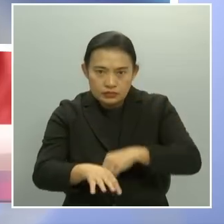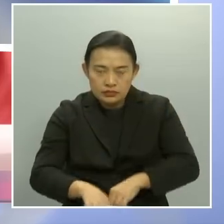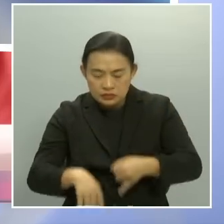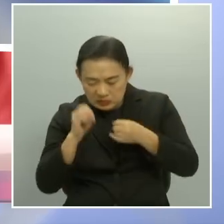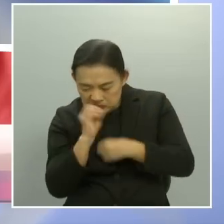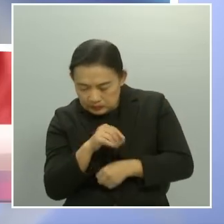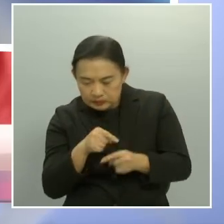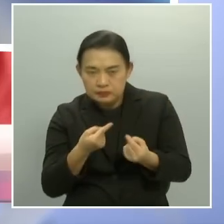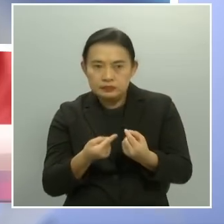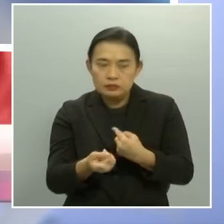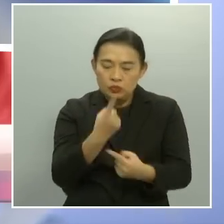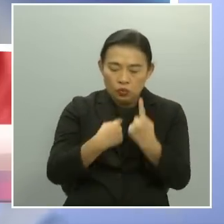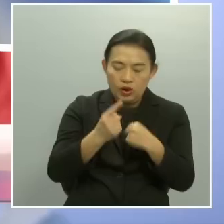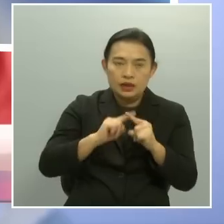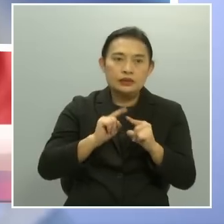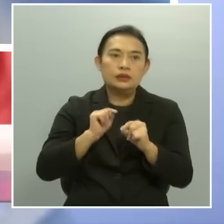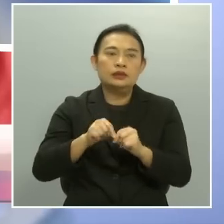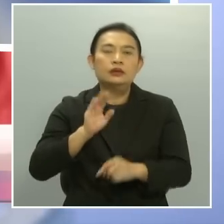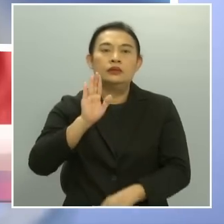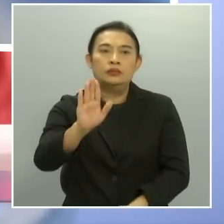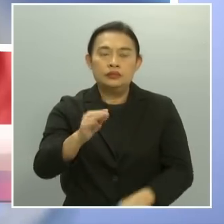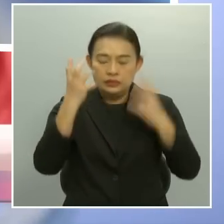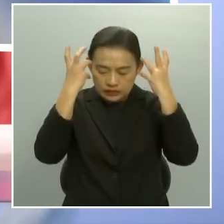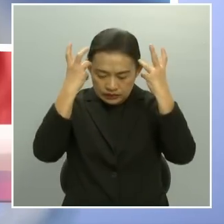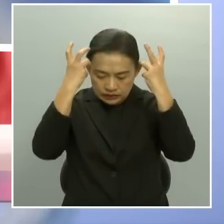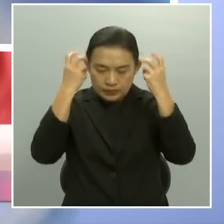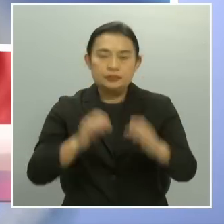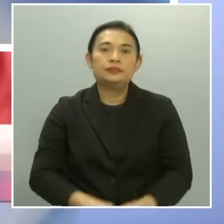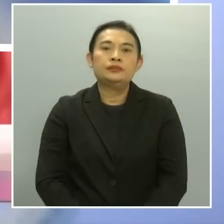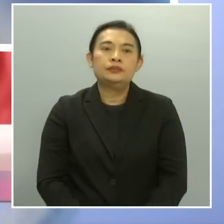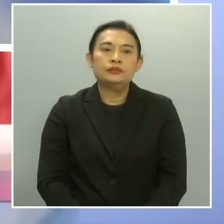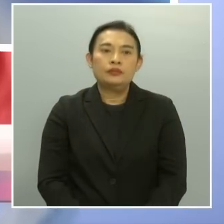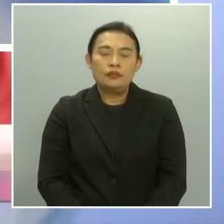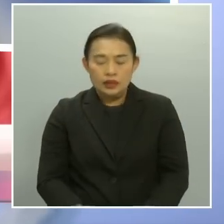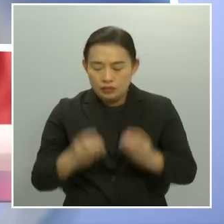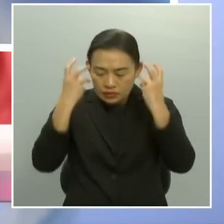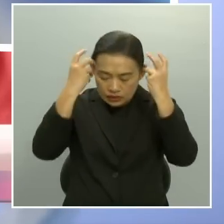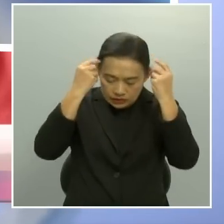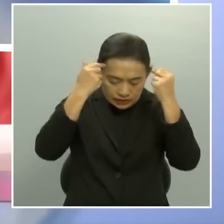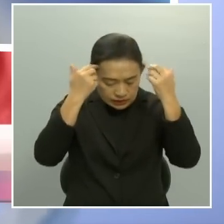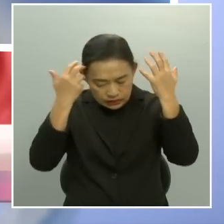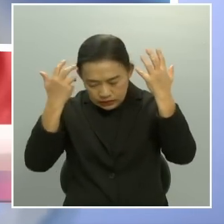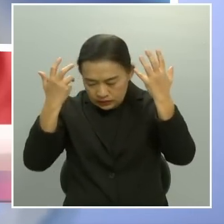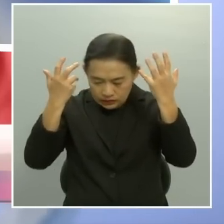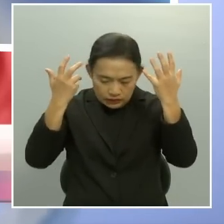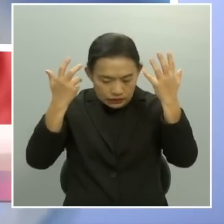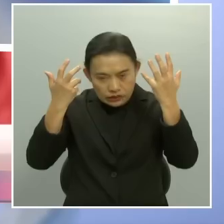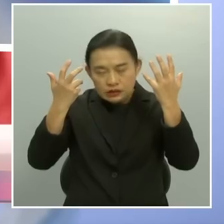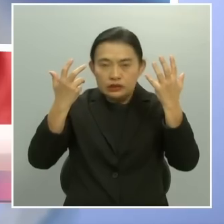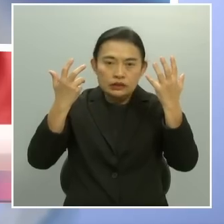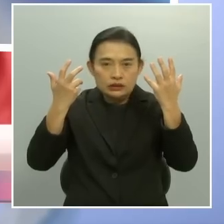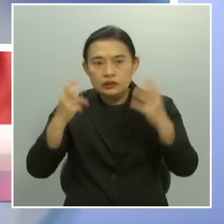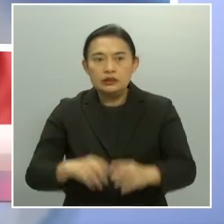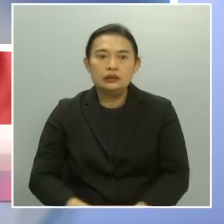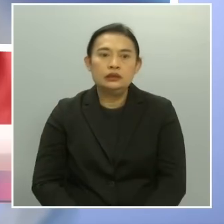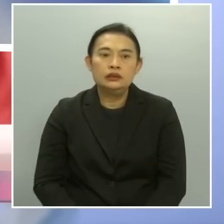ายแบบซ้ำเติมเขาอะไรต่างๆนานาแล้วเขาก็เอามาคิดวนไปวนมาแล้วก็ไอ้เรื่องไซ